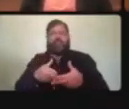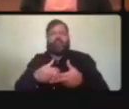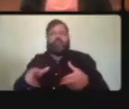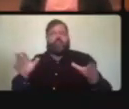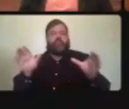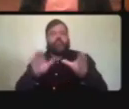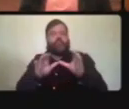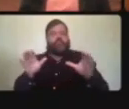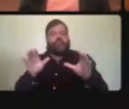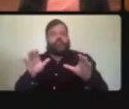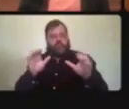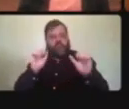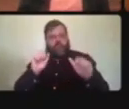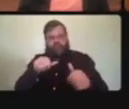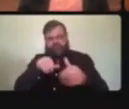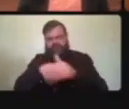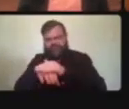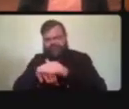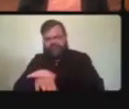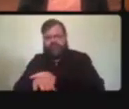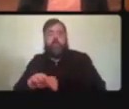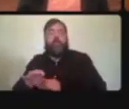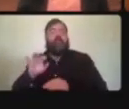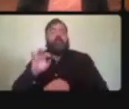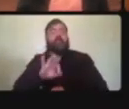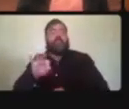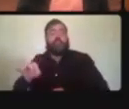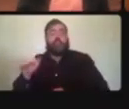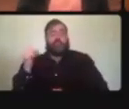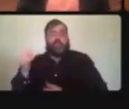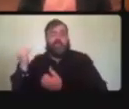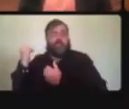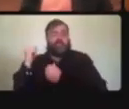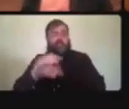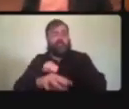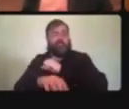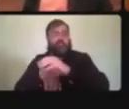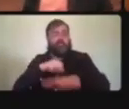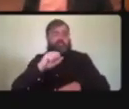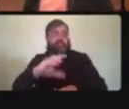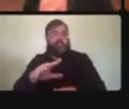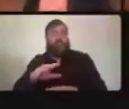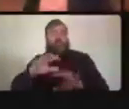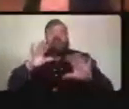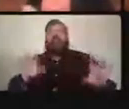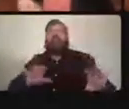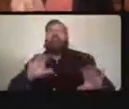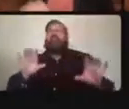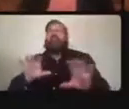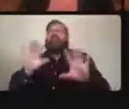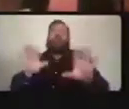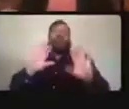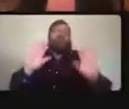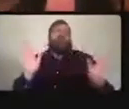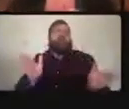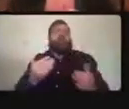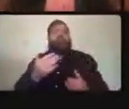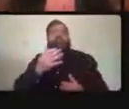Tumeweza kupata cheti cha muda cha kuweza kutumia majengo haya.